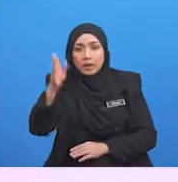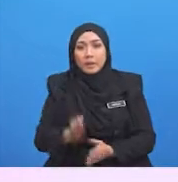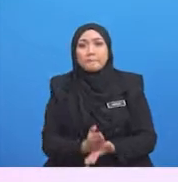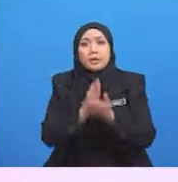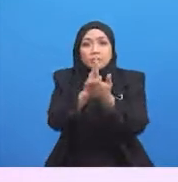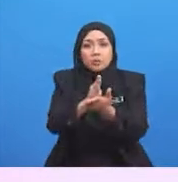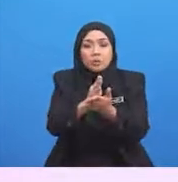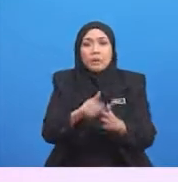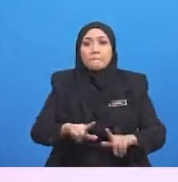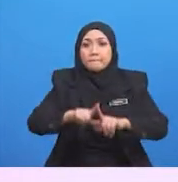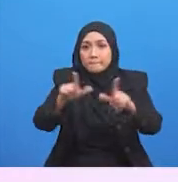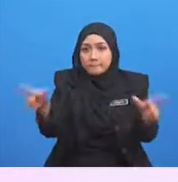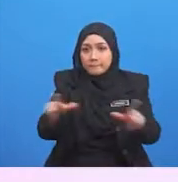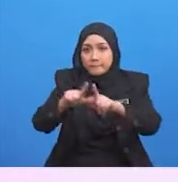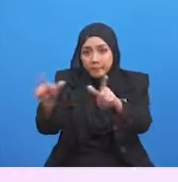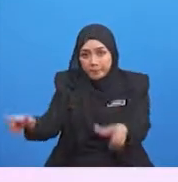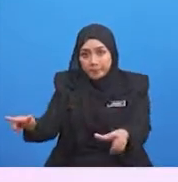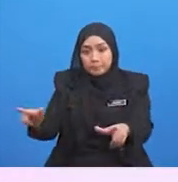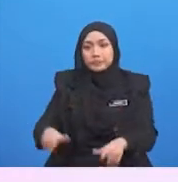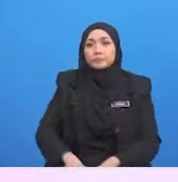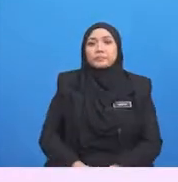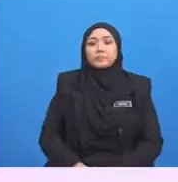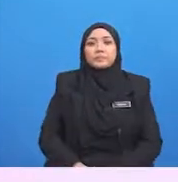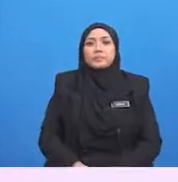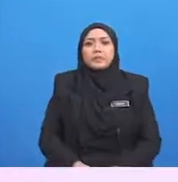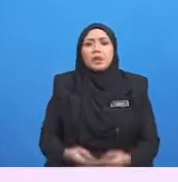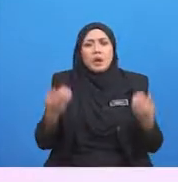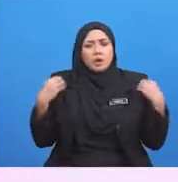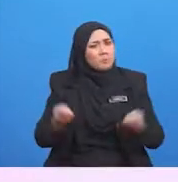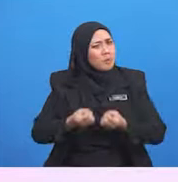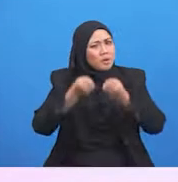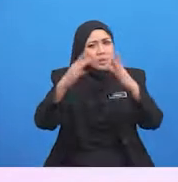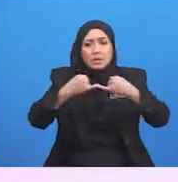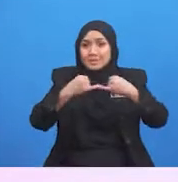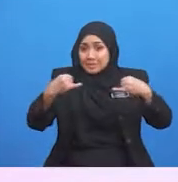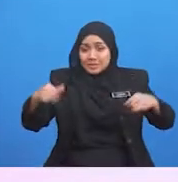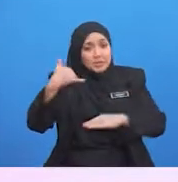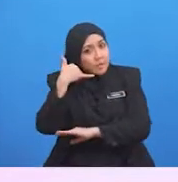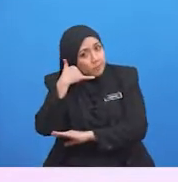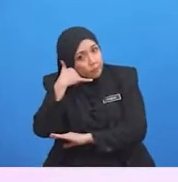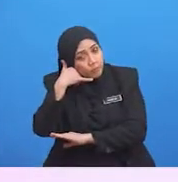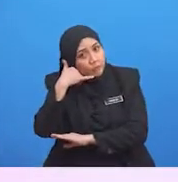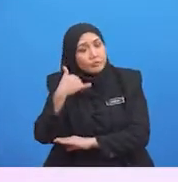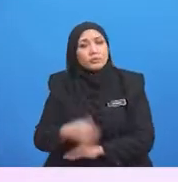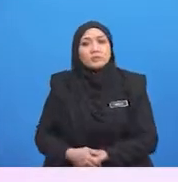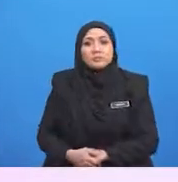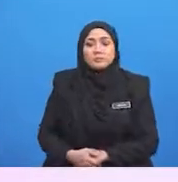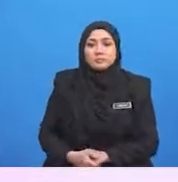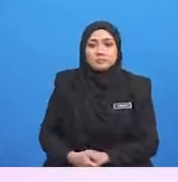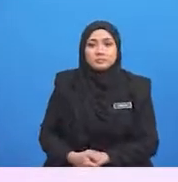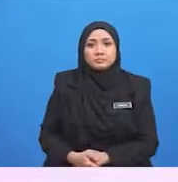berkenaan. Contohnya, terdapat banyak telefon bimbit dengan pelbagai jenama di